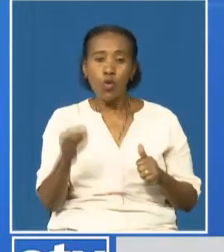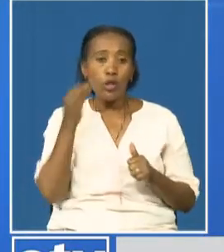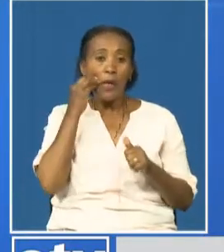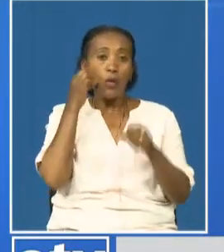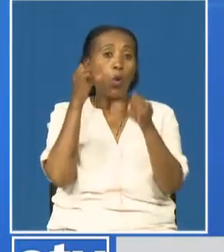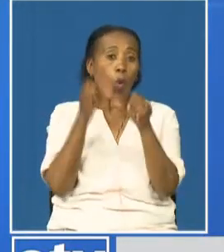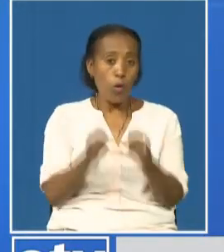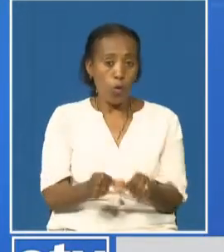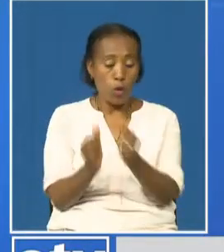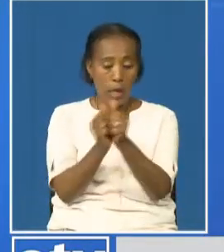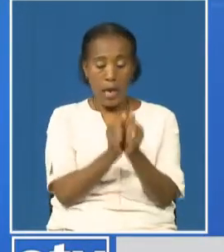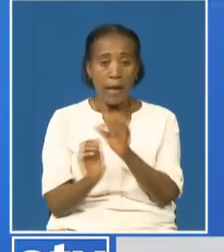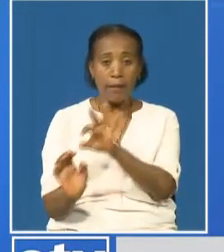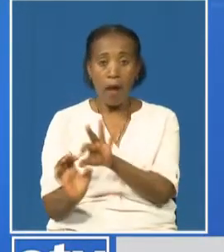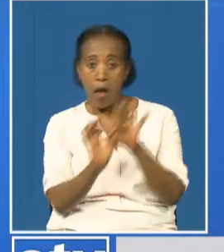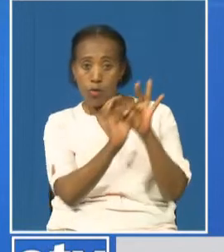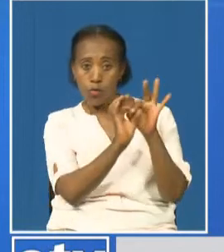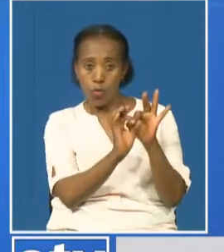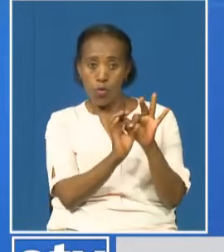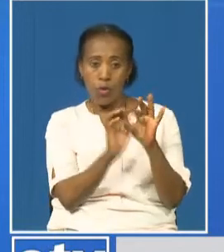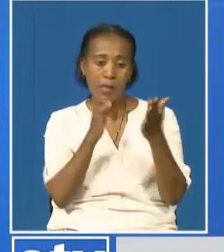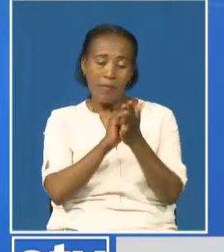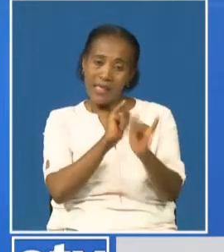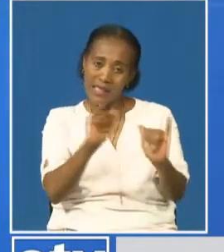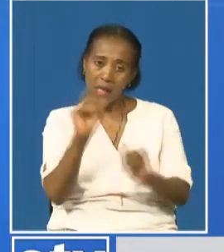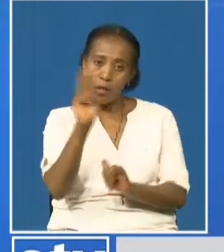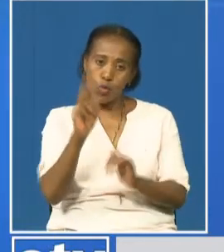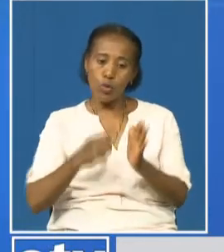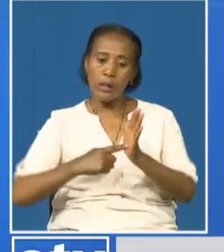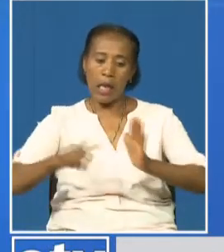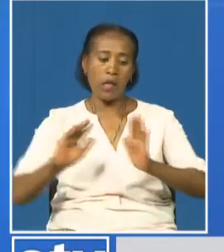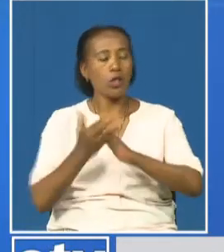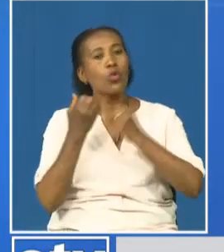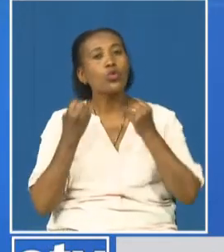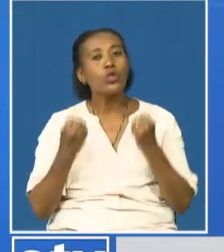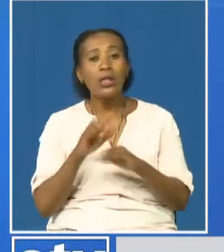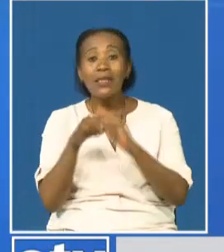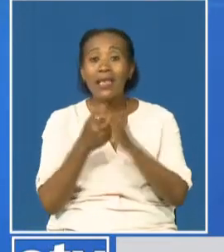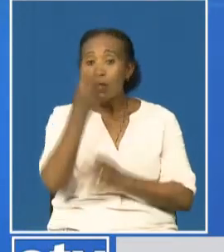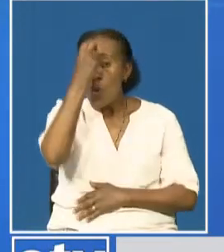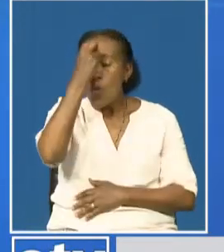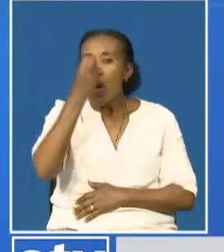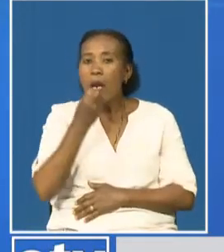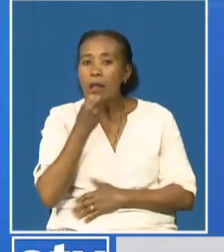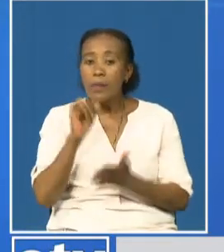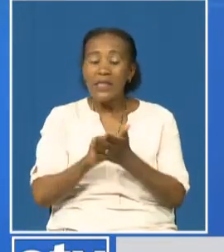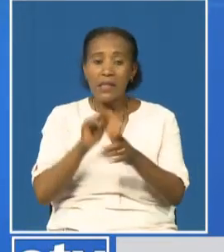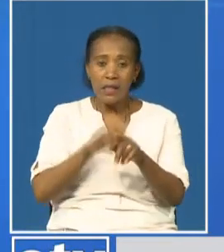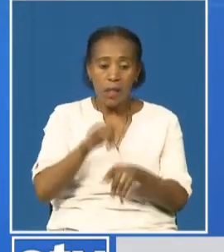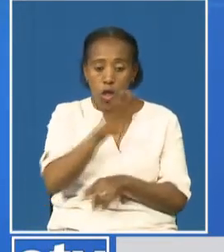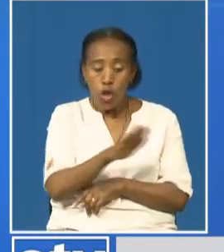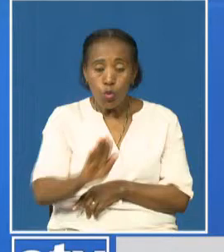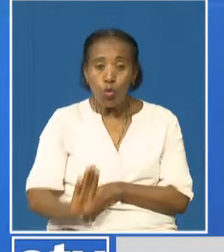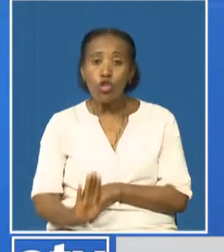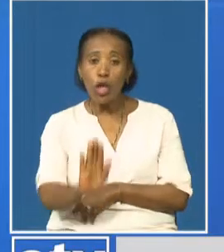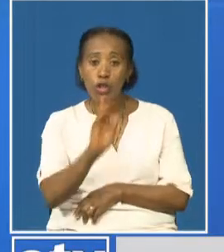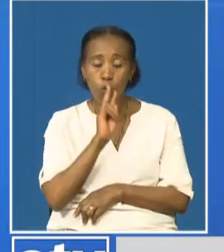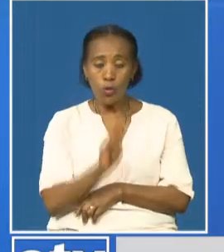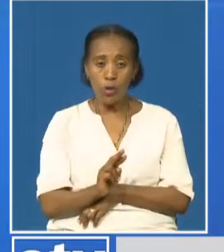ቤት ከመቆየታቸው ጋር ተያይዞ ለእንደዚህ አይነት ሱስ ተጋላጭ ሊሆኑ ይችላሉ። ስለዚህ ወላጆች በዚህ ጊዜ